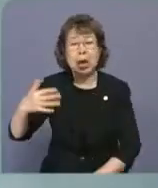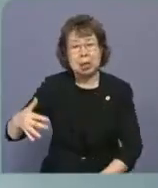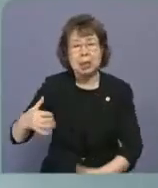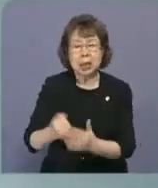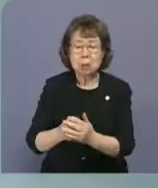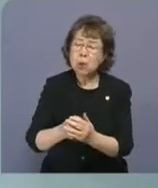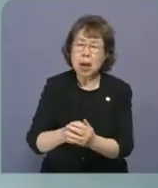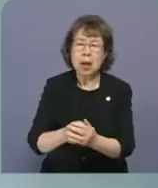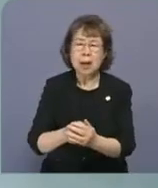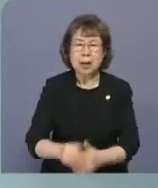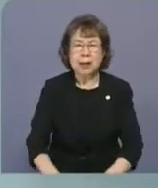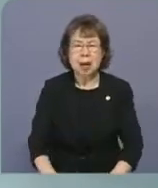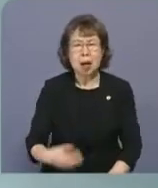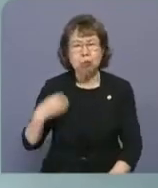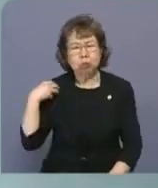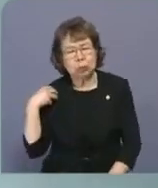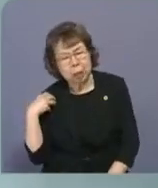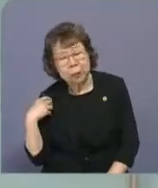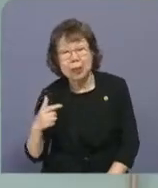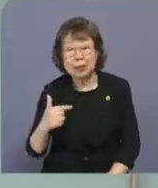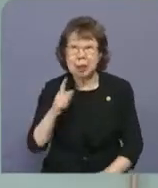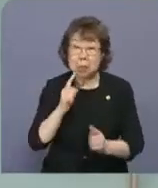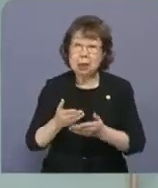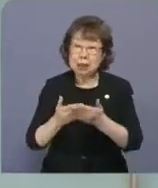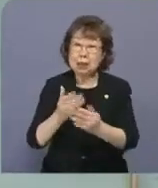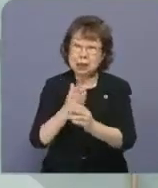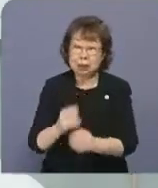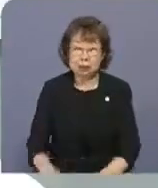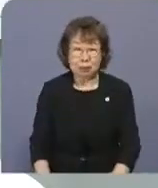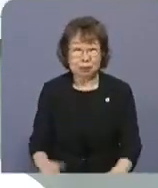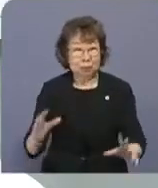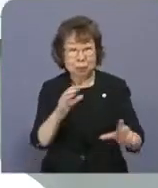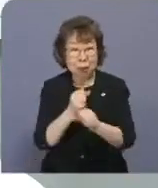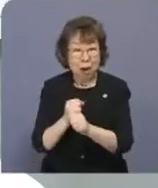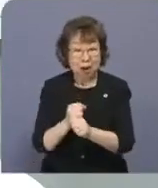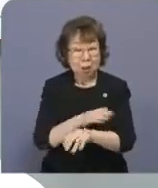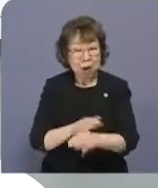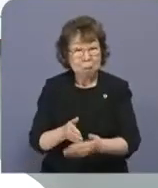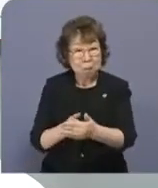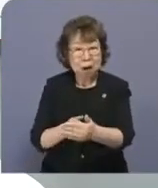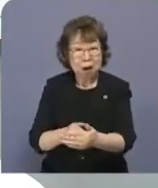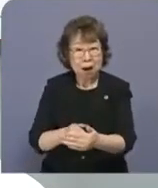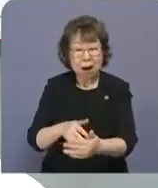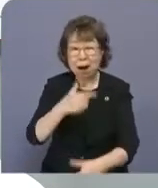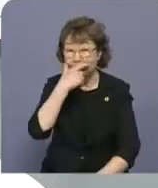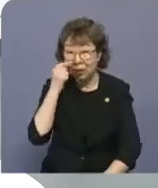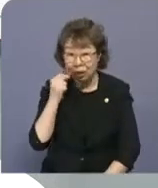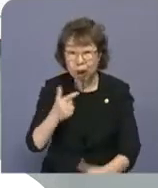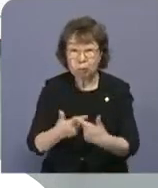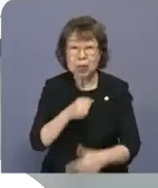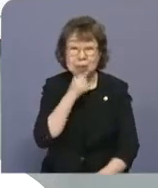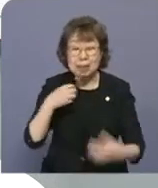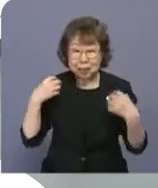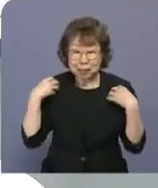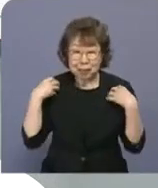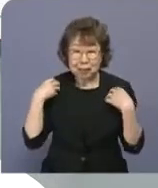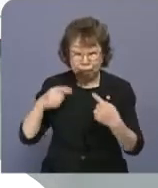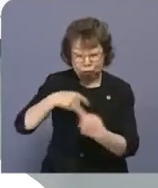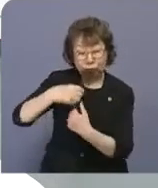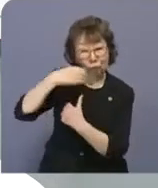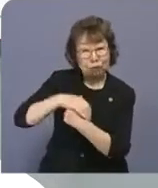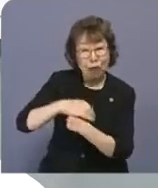가동에 들어가다 보니까 부담이 클 수밖에 없는 거죠. 네, 통합협의체는 좀 진척이 없고 이제 부산 진구가 위탁 운영을 하게 되는 건데